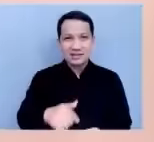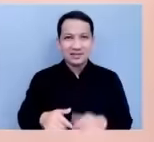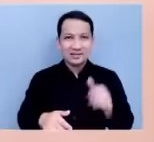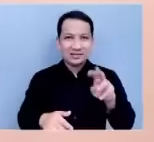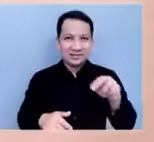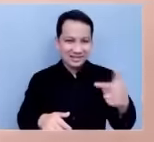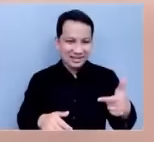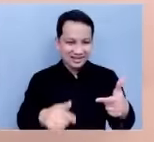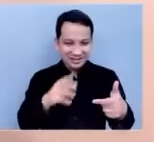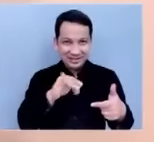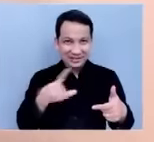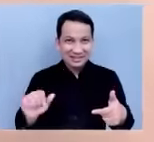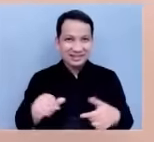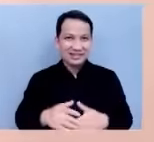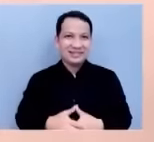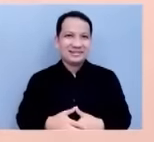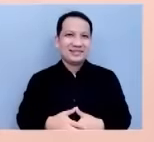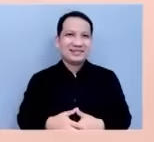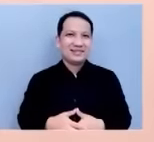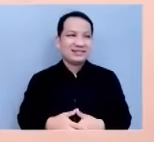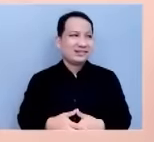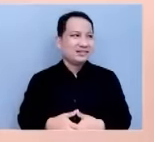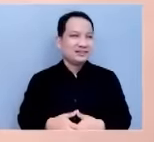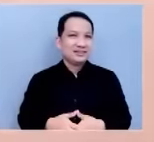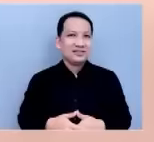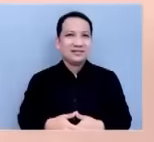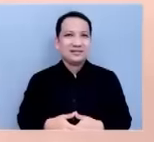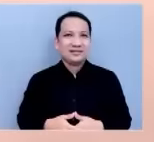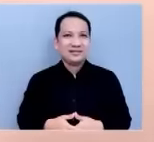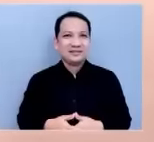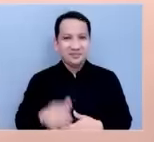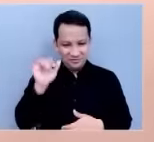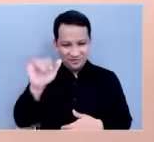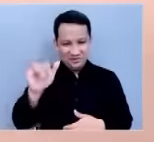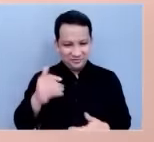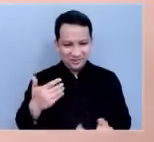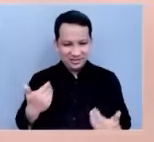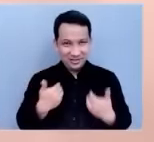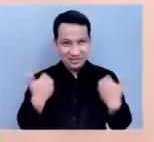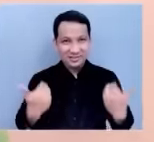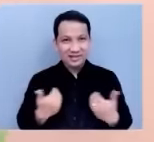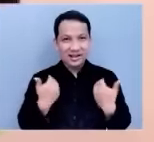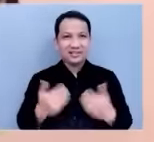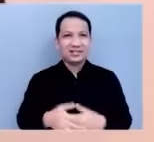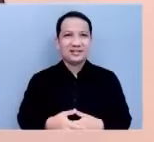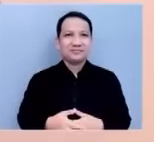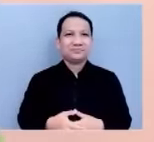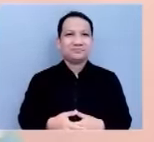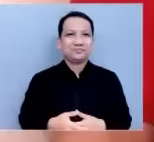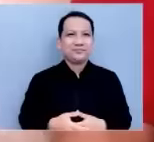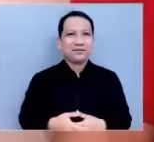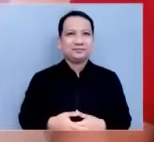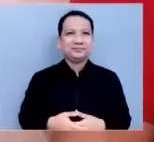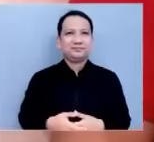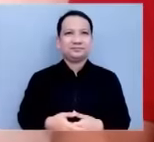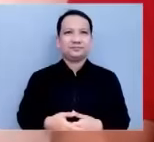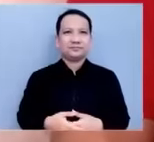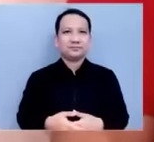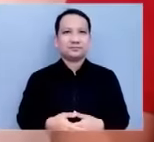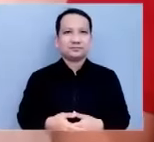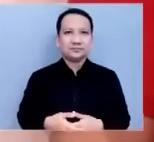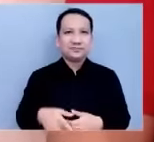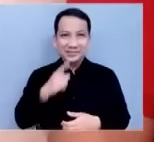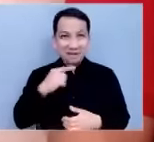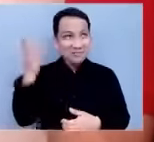pa din. Maliit pa rin. Pero, dalaga na. Forever young ka, yes. Forever young. Pero parang nakakailang na siyang bata na lokohin ng charap-charap.